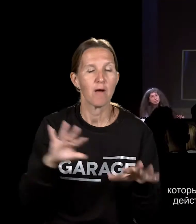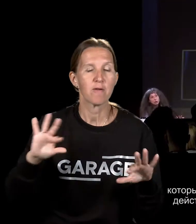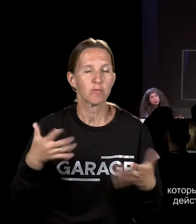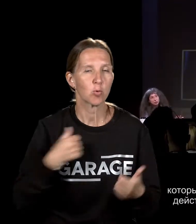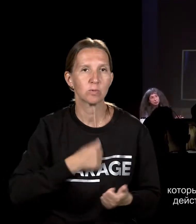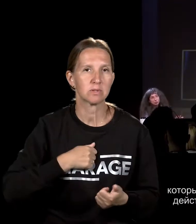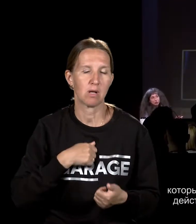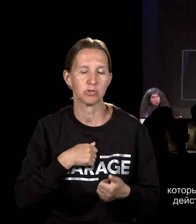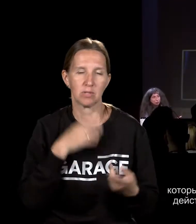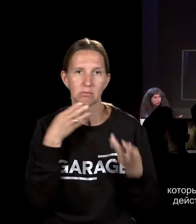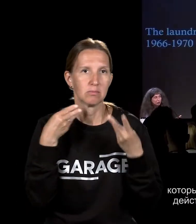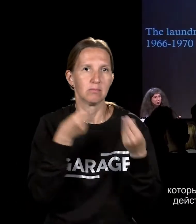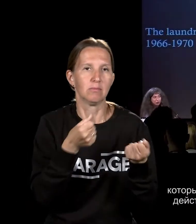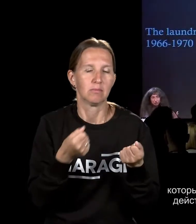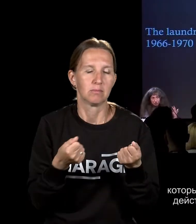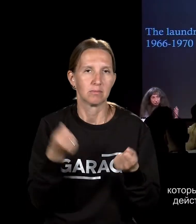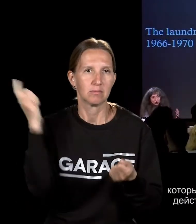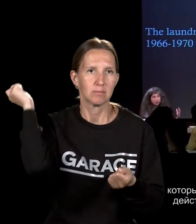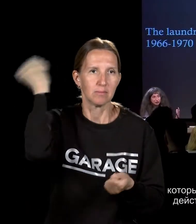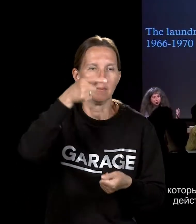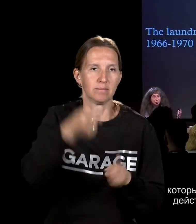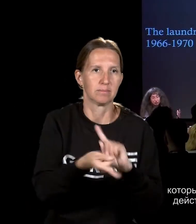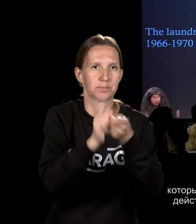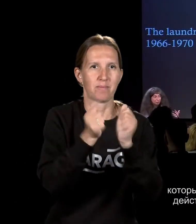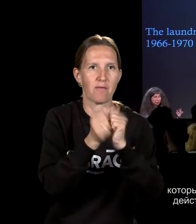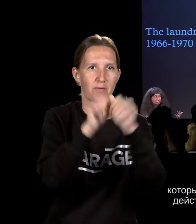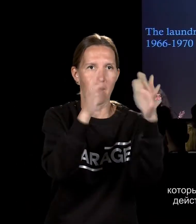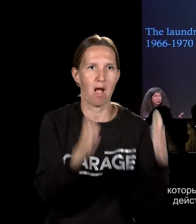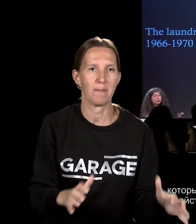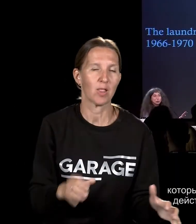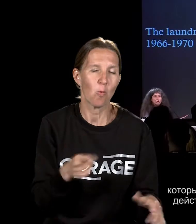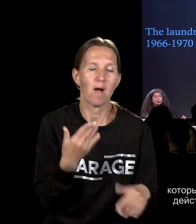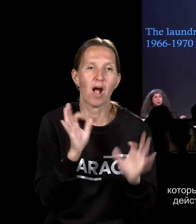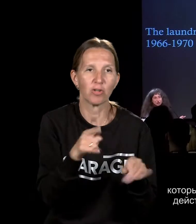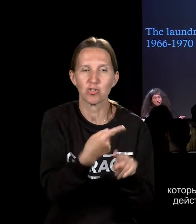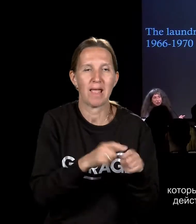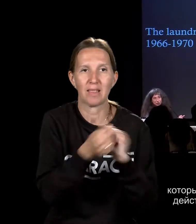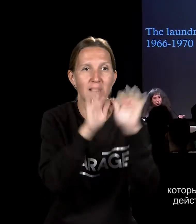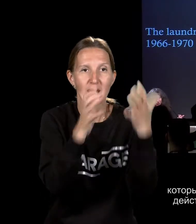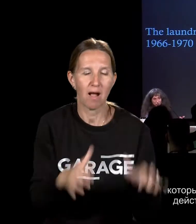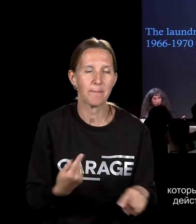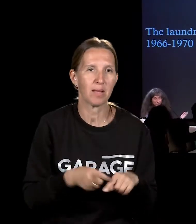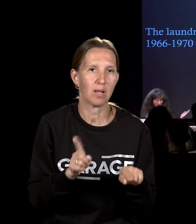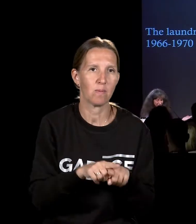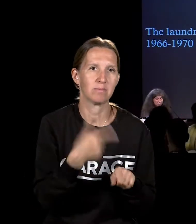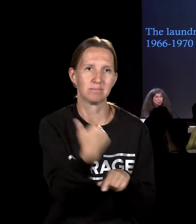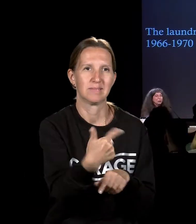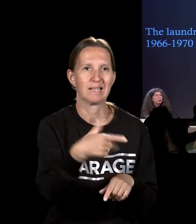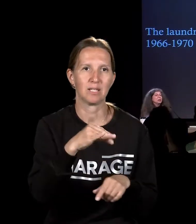превратила в камень. Причем не в камень, а вот в этот самый, опять-таки, очень эфемерный гипс, который